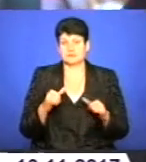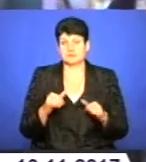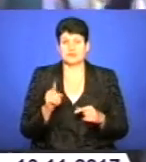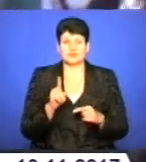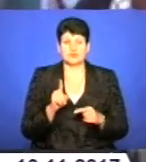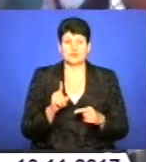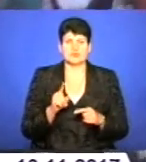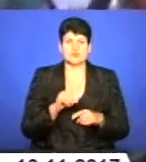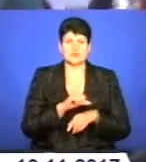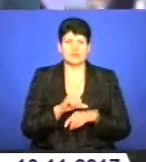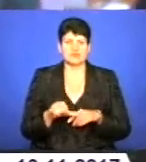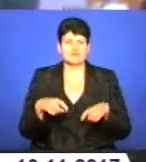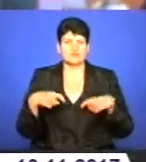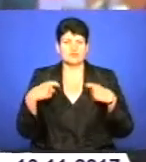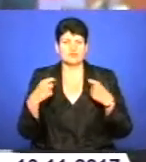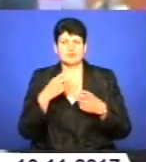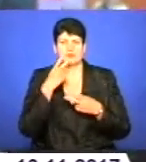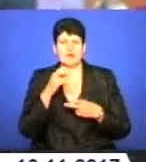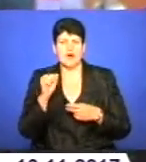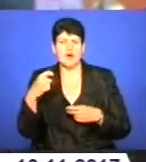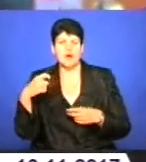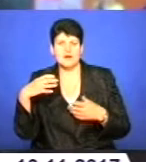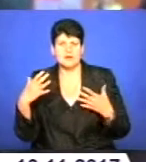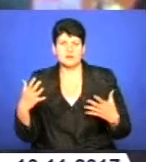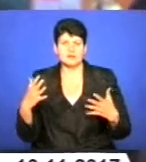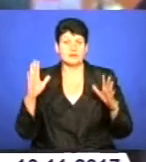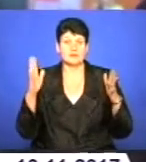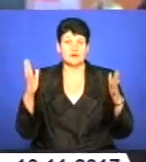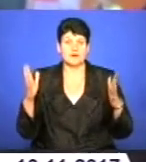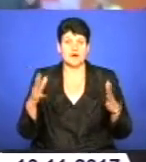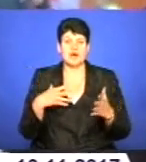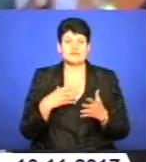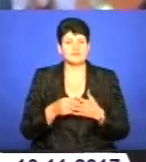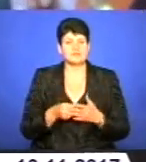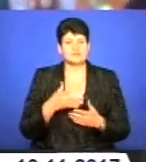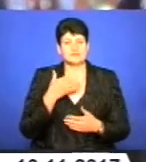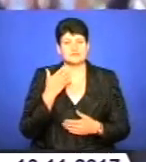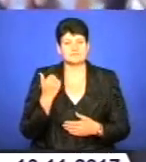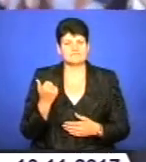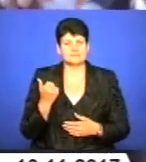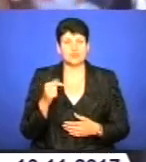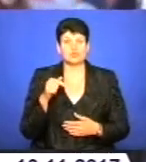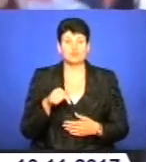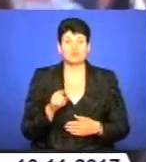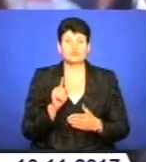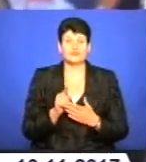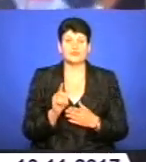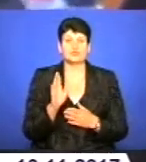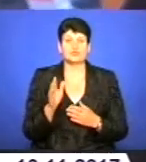фільми, ажіотаж, всі бігають, ах. А свого не цінять. Та наоборот, тут зараз повинно бути